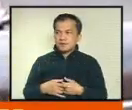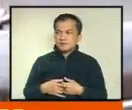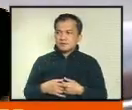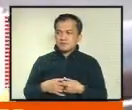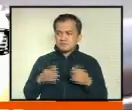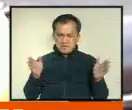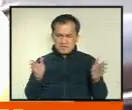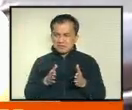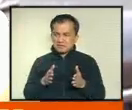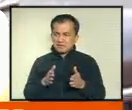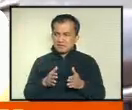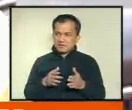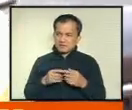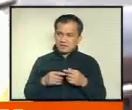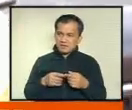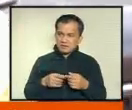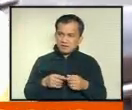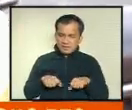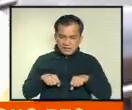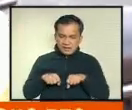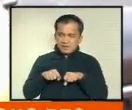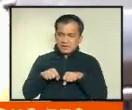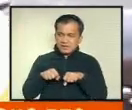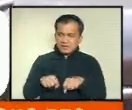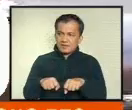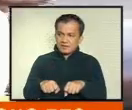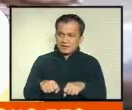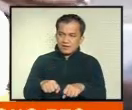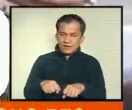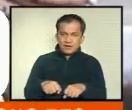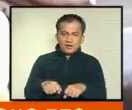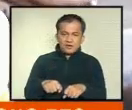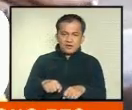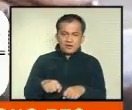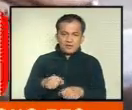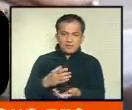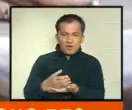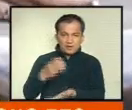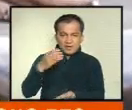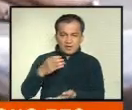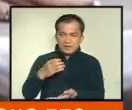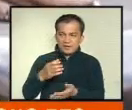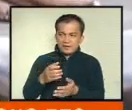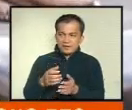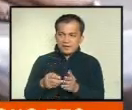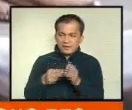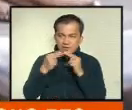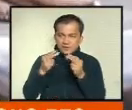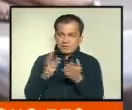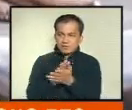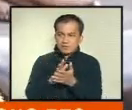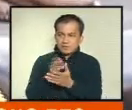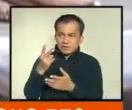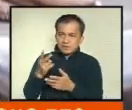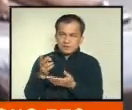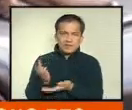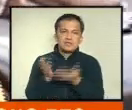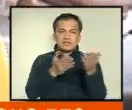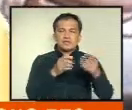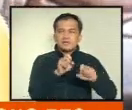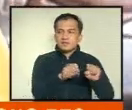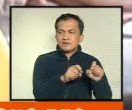lang, oh. Kariton lang, yung kariton ng mga botijaryo, dalawa, 10, dinadala namin sa